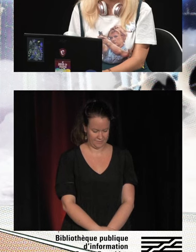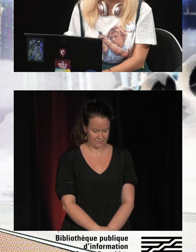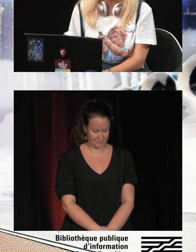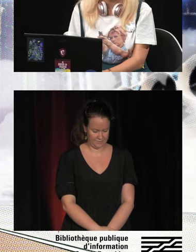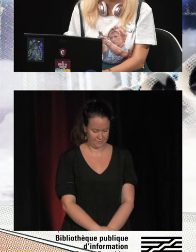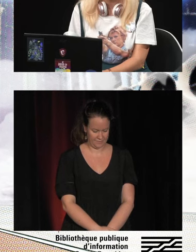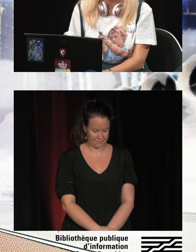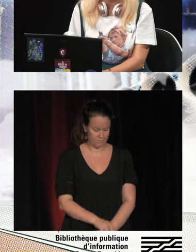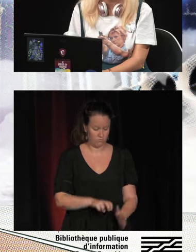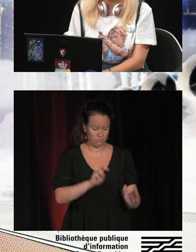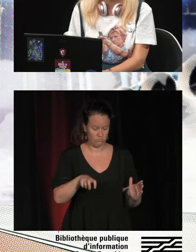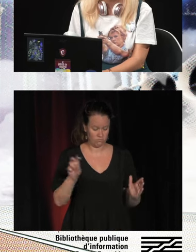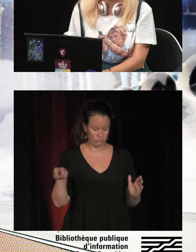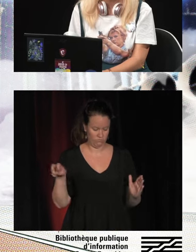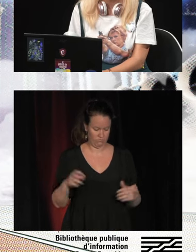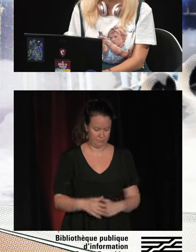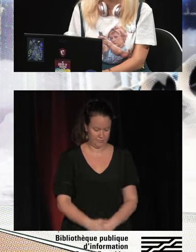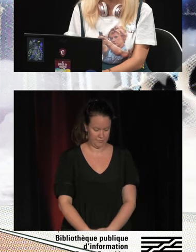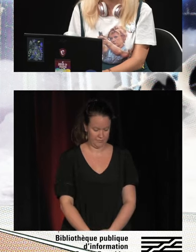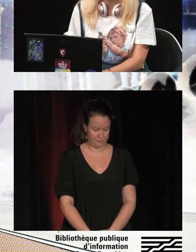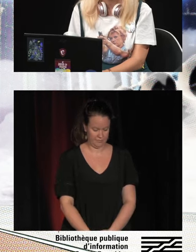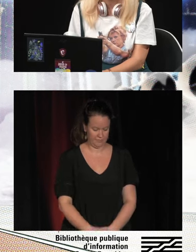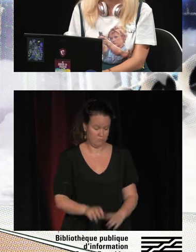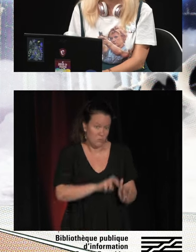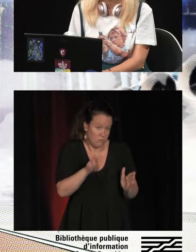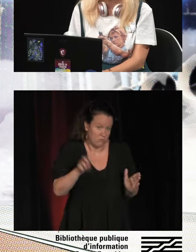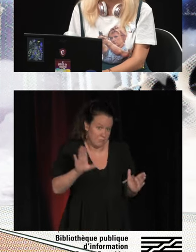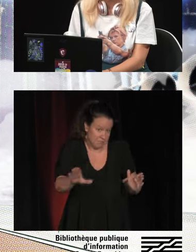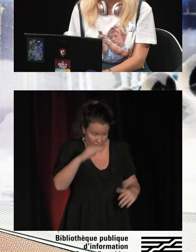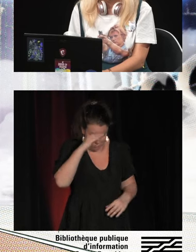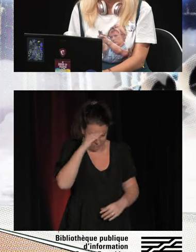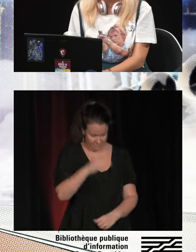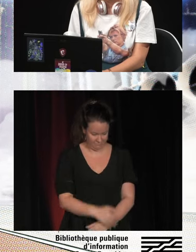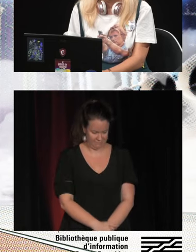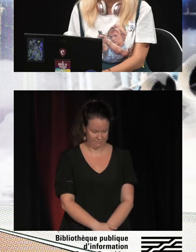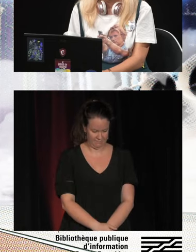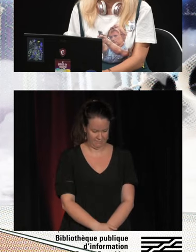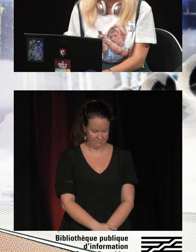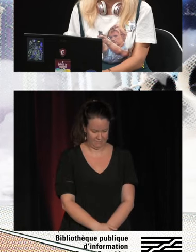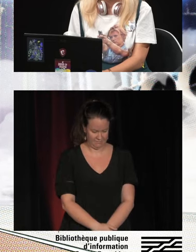Voilà, on saute. Hein. C'est Mario, il saute.